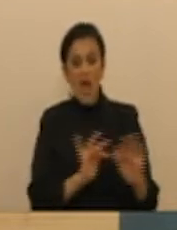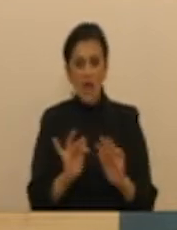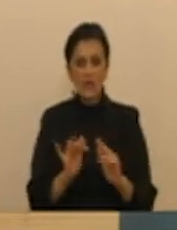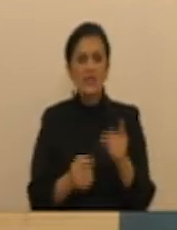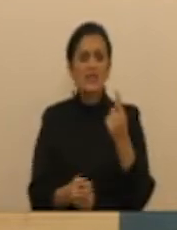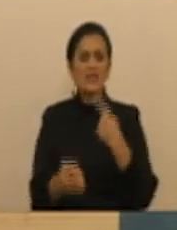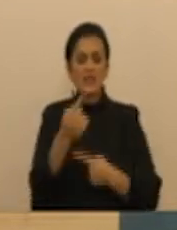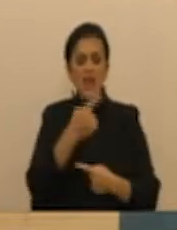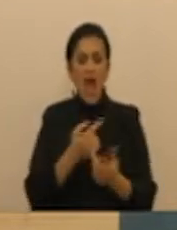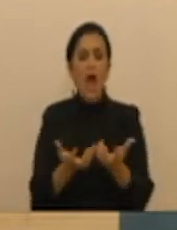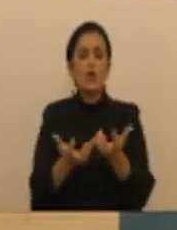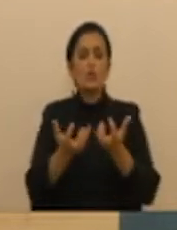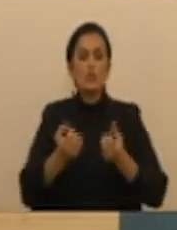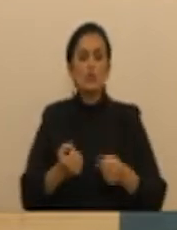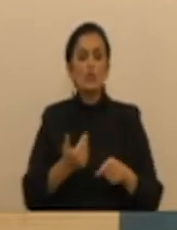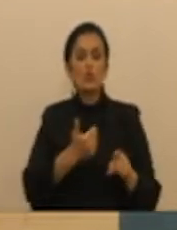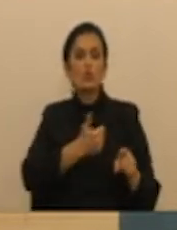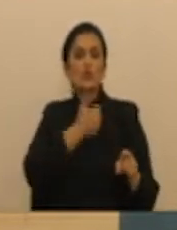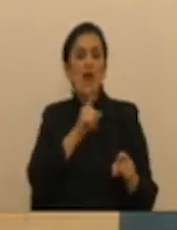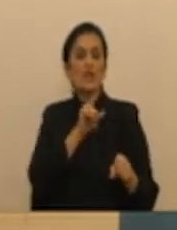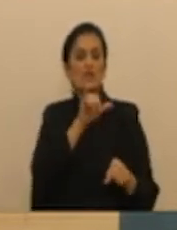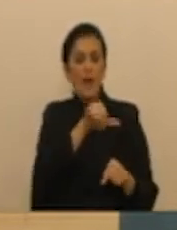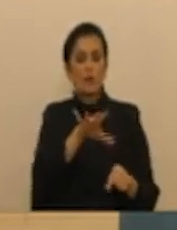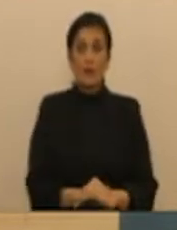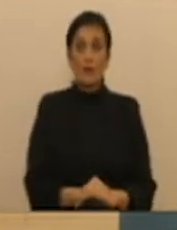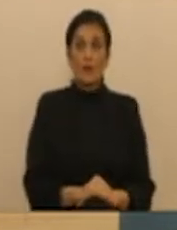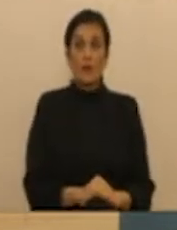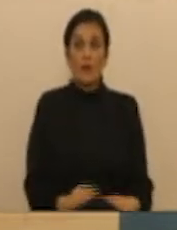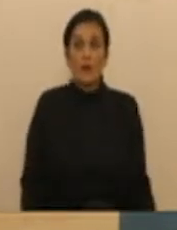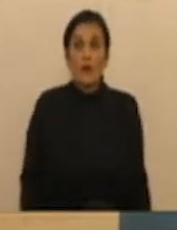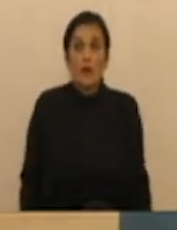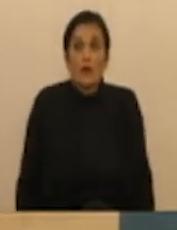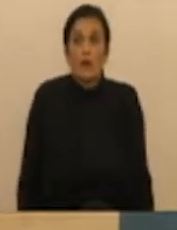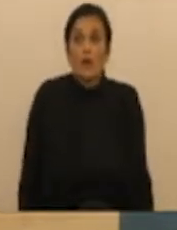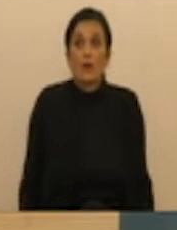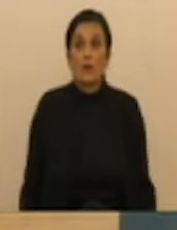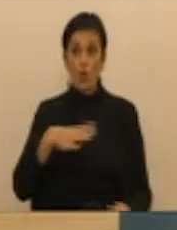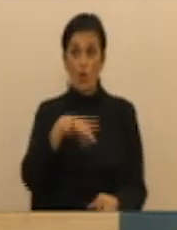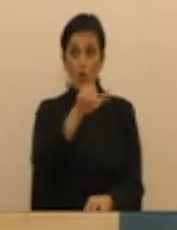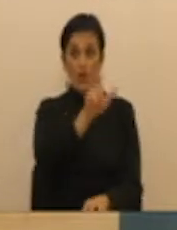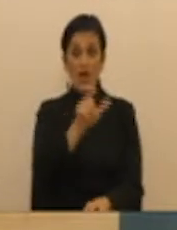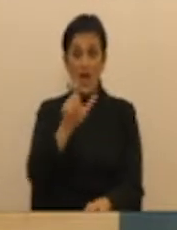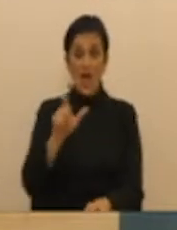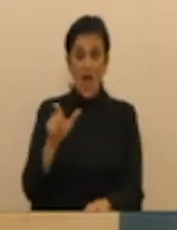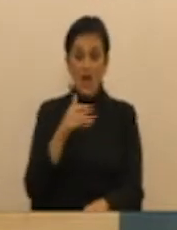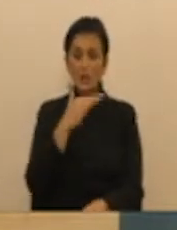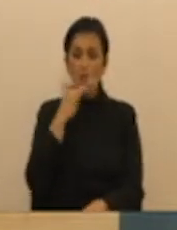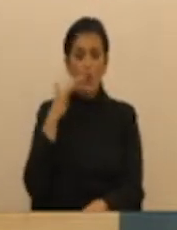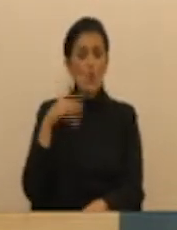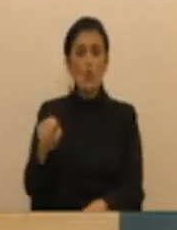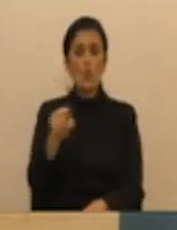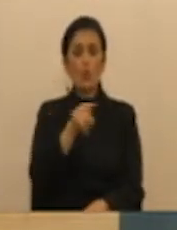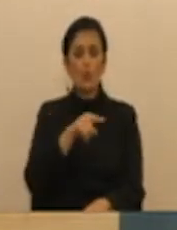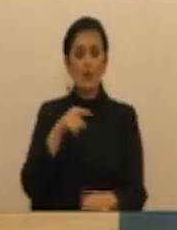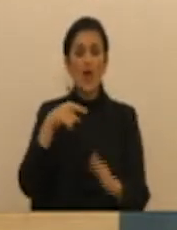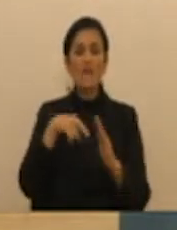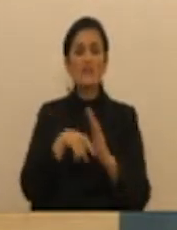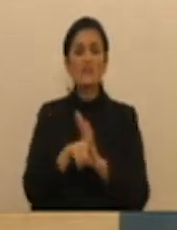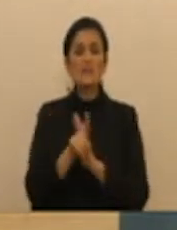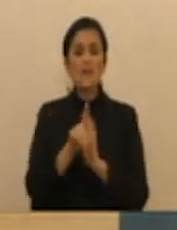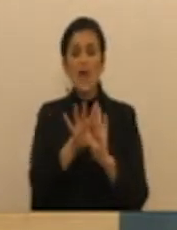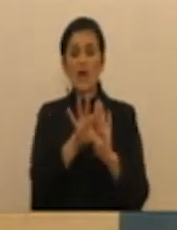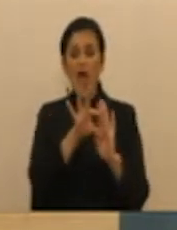დაიბრუნონ ეს, რაც მათ ჰქონდათ. ხოლო ხალხი, ქართველი ხალხის უმრავლესობის მიერ არჩეულ